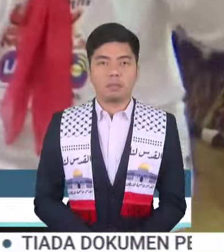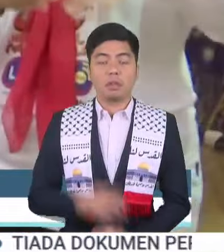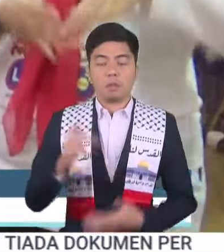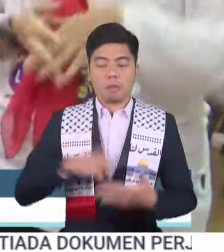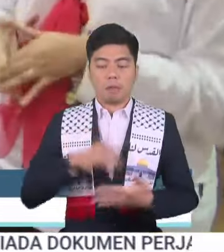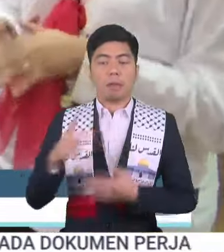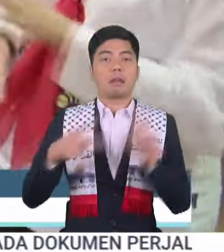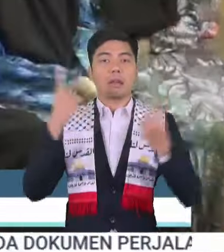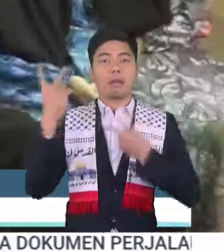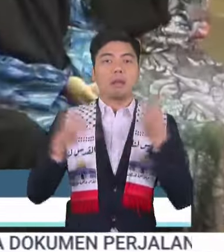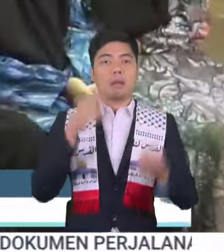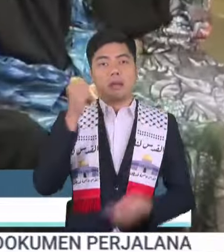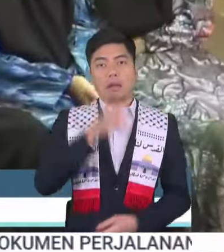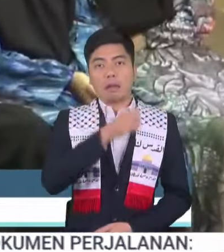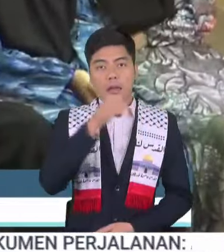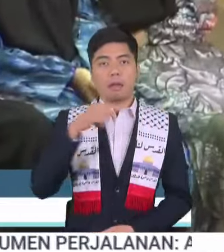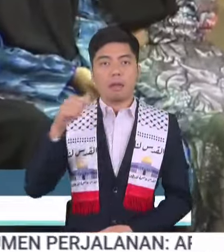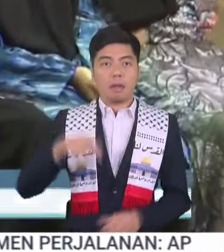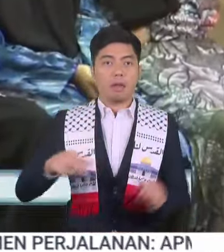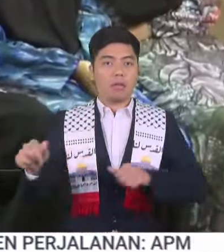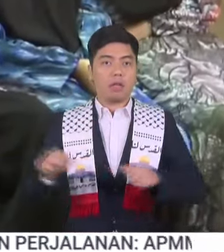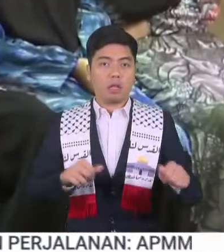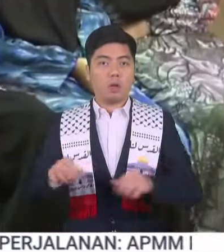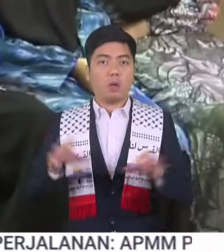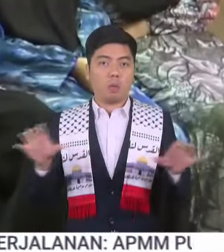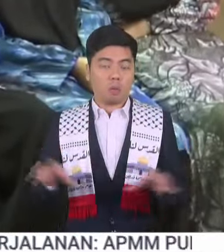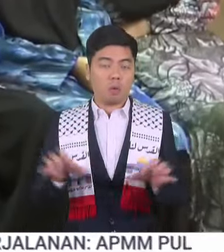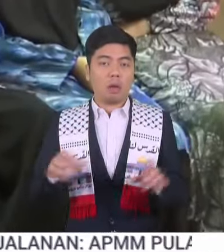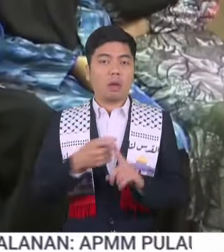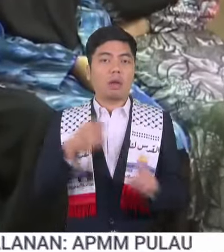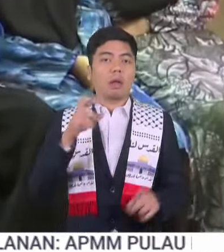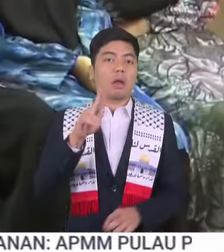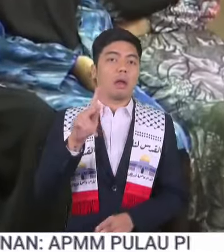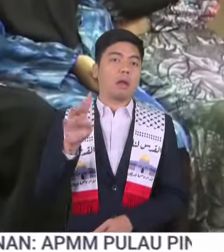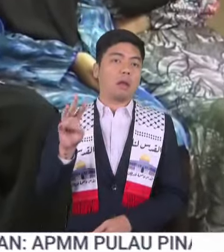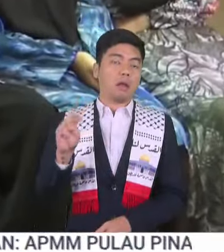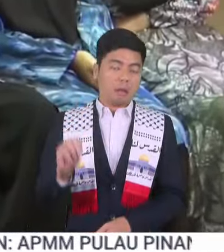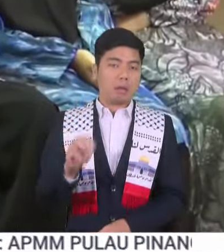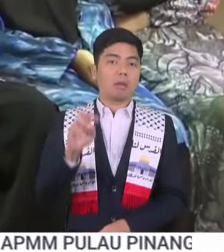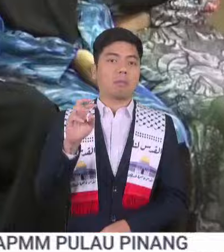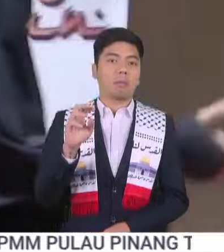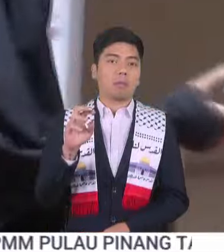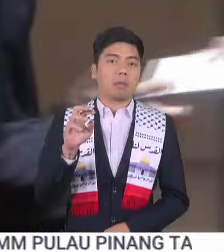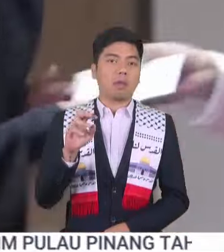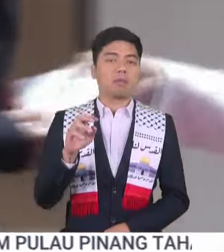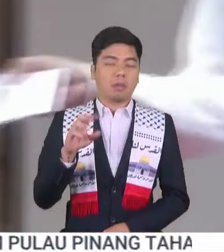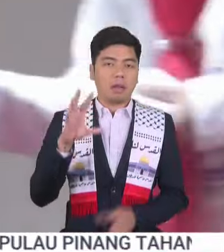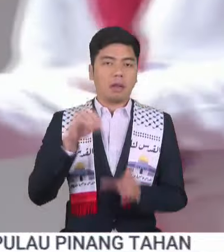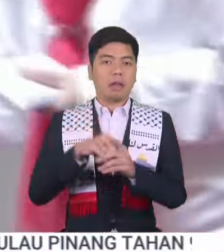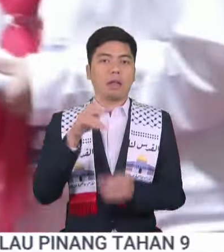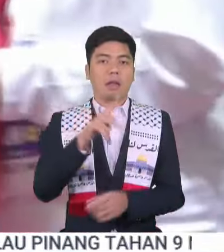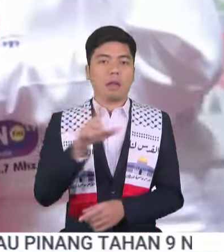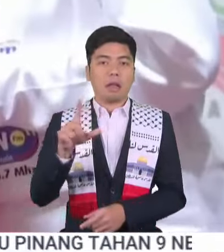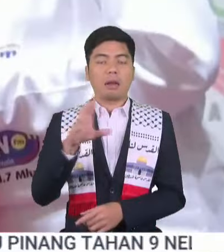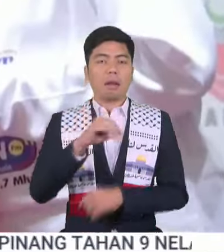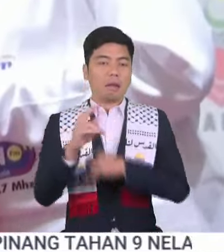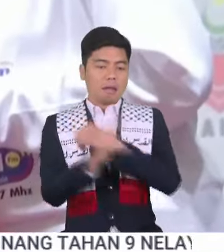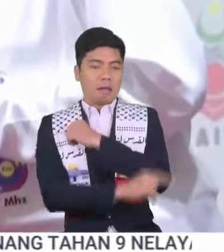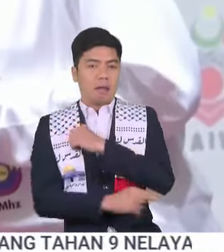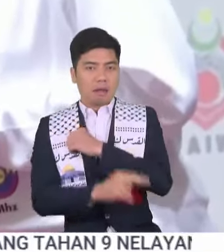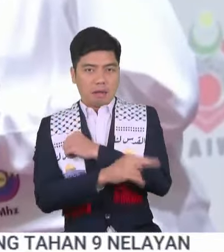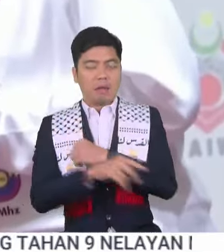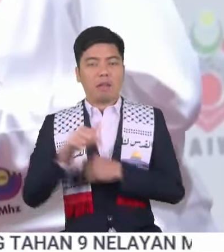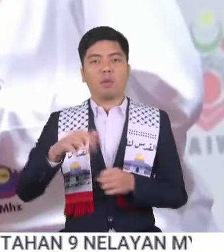Program Jelajah Ramadan merupakan aktiviti tonggak yang dilaksana stesen-stesen radio RTM di Ibu Pejabat dan negeri sepanjang Ramadan. Masuk